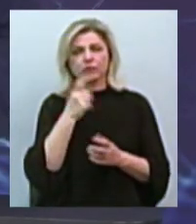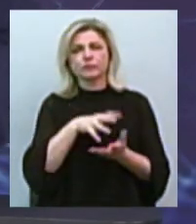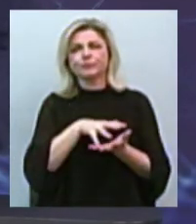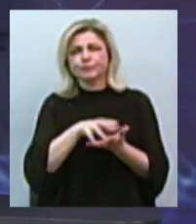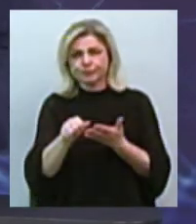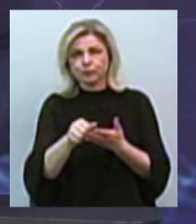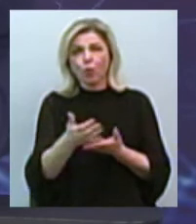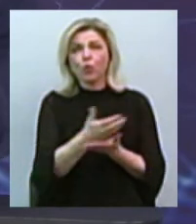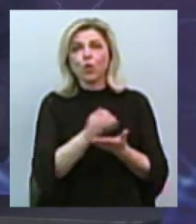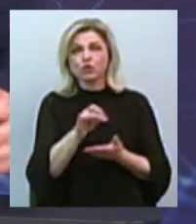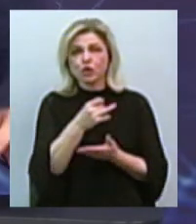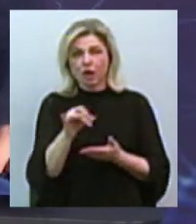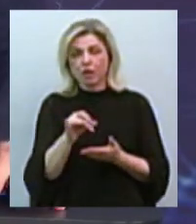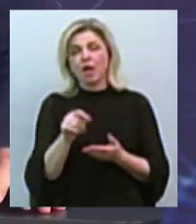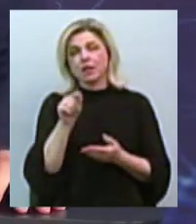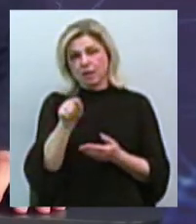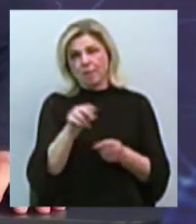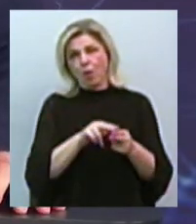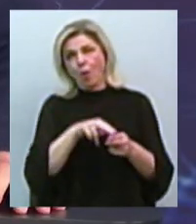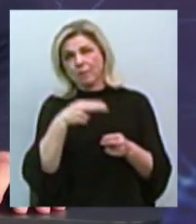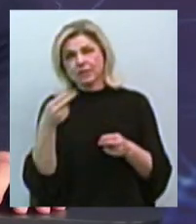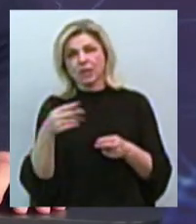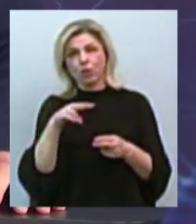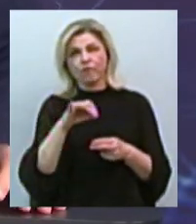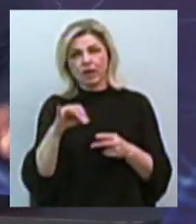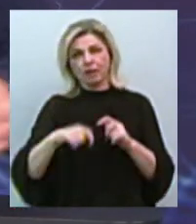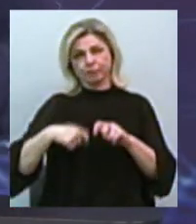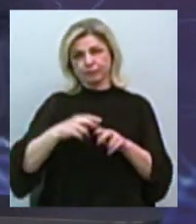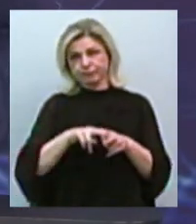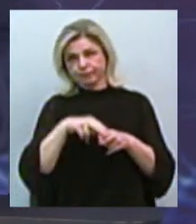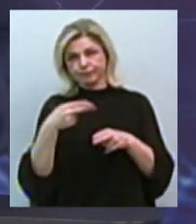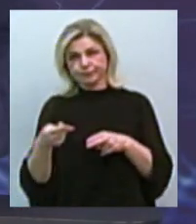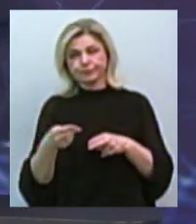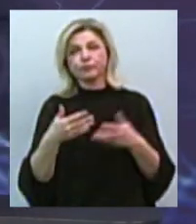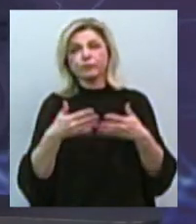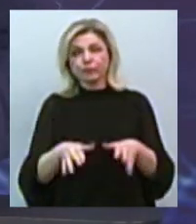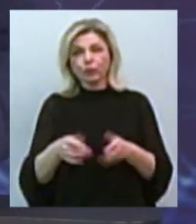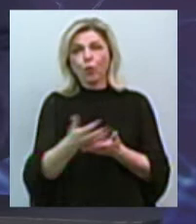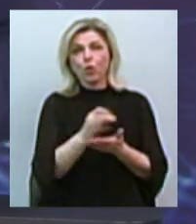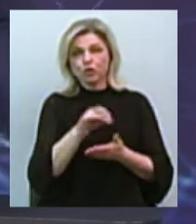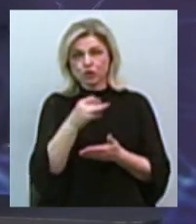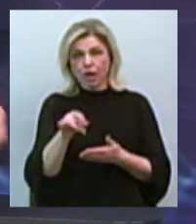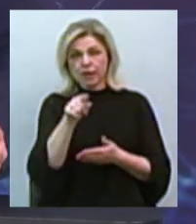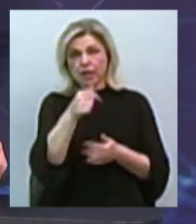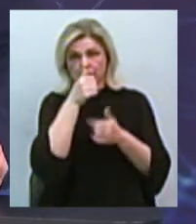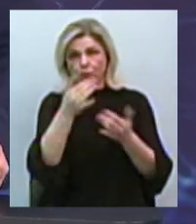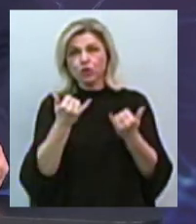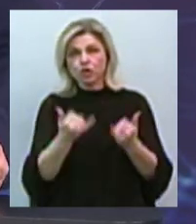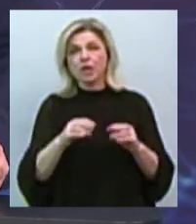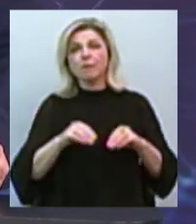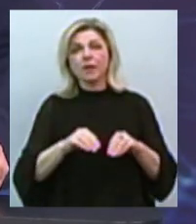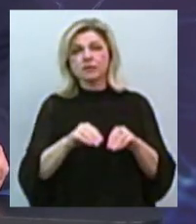гиб урожай, вот тебе все, тебе компенсировали вот погибший урожай. Ты не смог сейчас посадить, потому что были